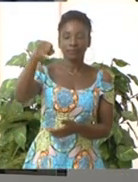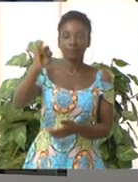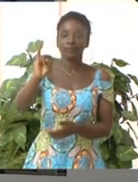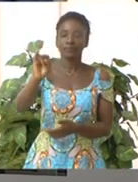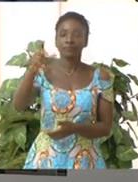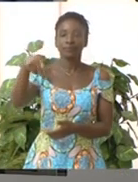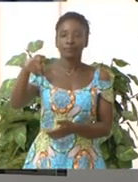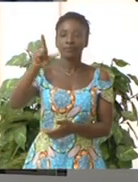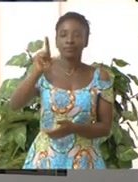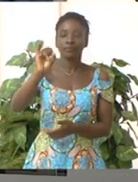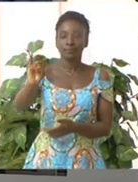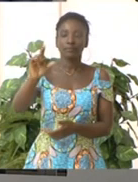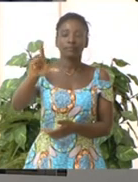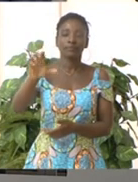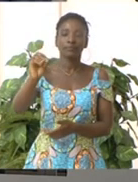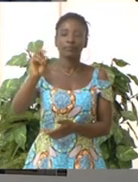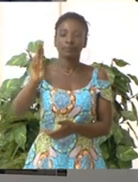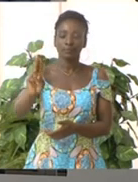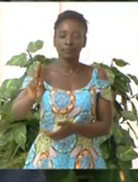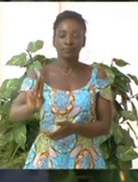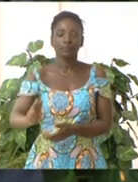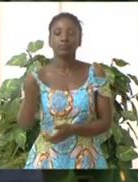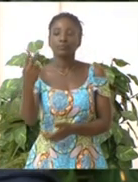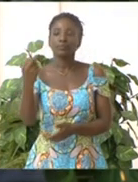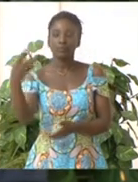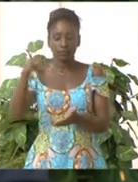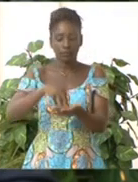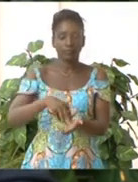12000 à 682 écrits